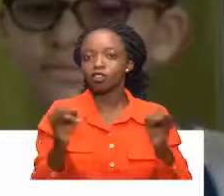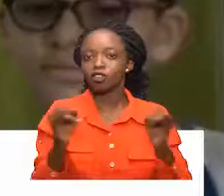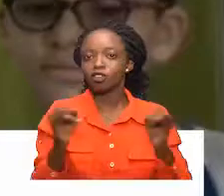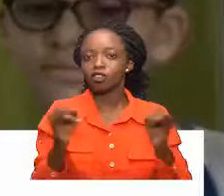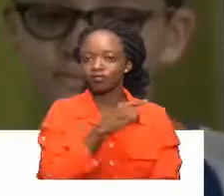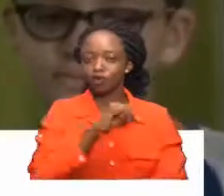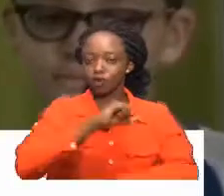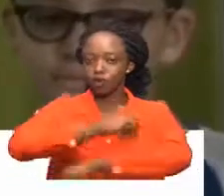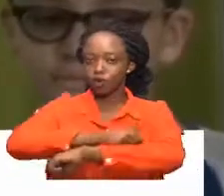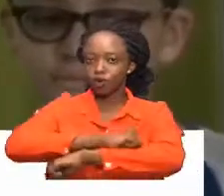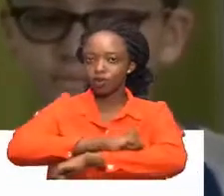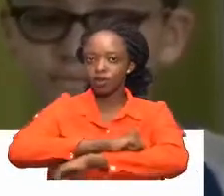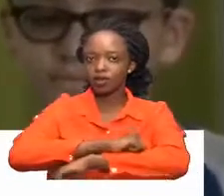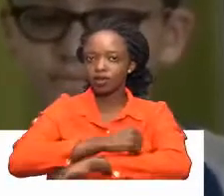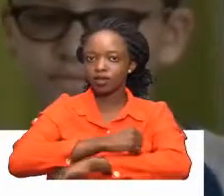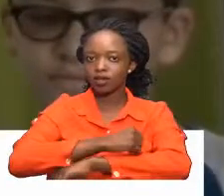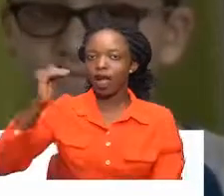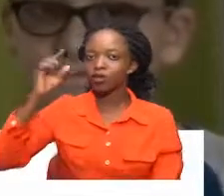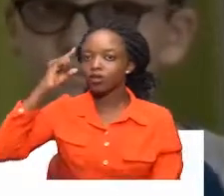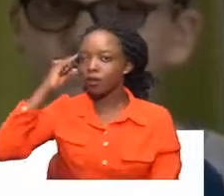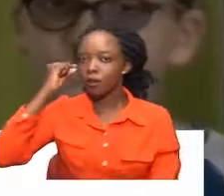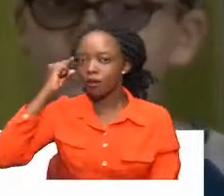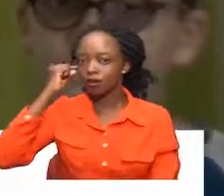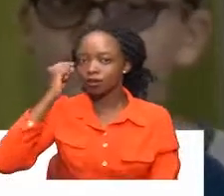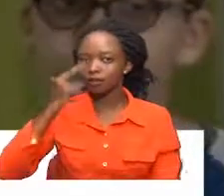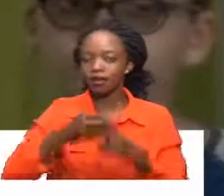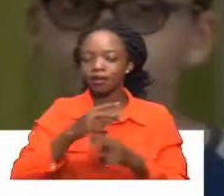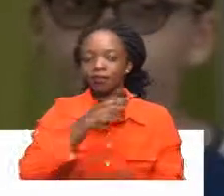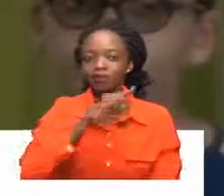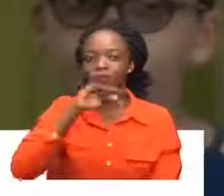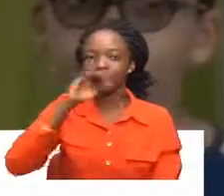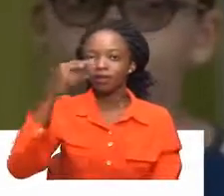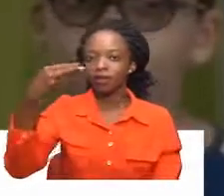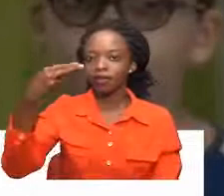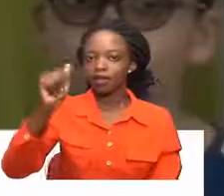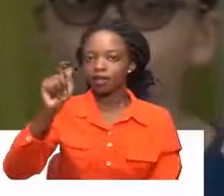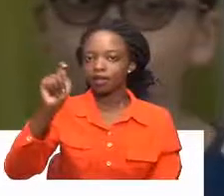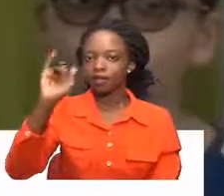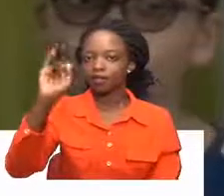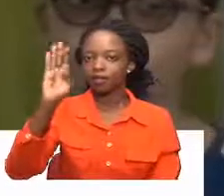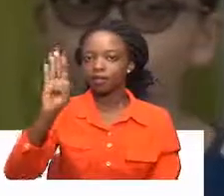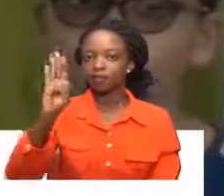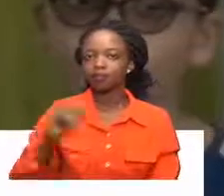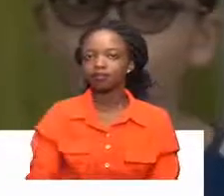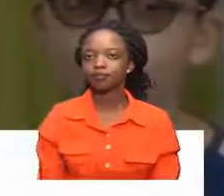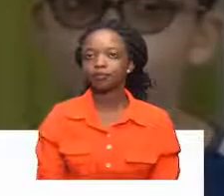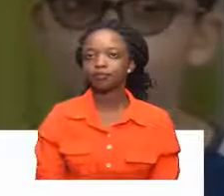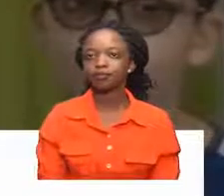shule ya Jeffrey katika kaunti ya Mombasa, ni Mohamed Atib Abdallah.